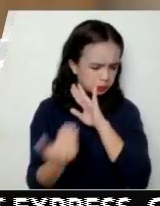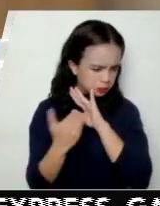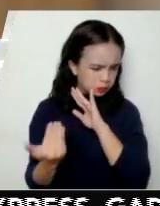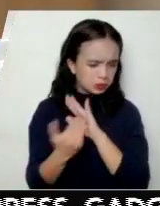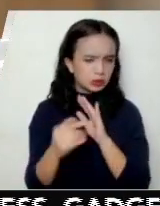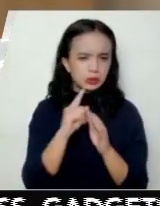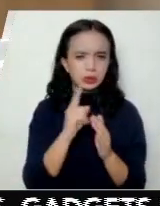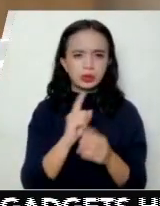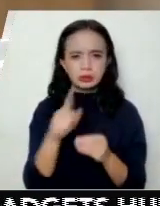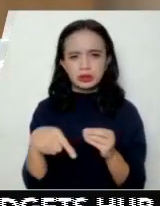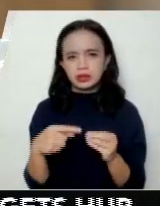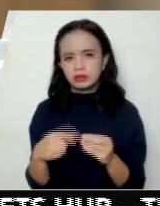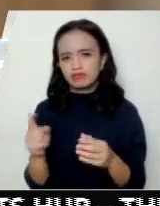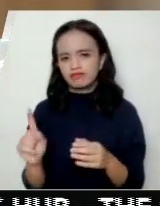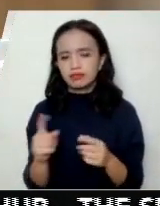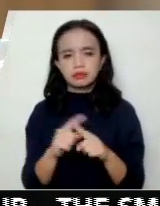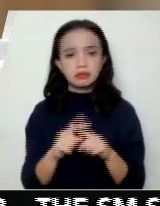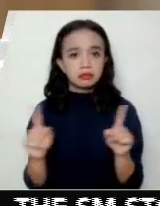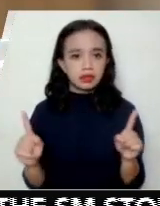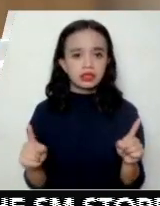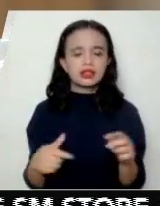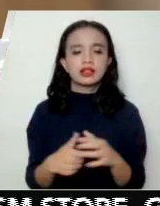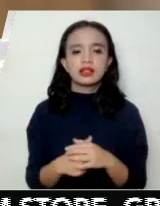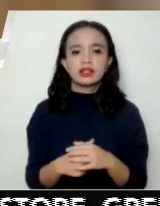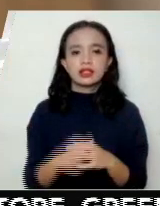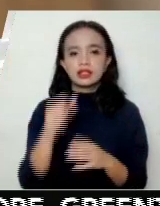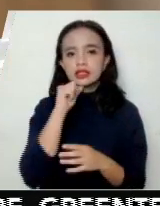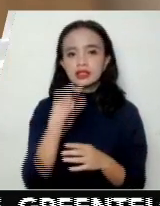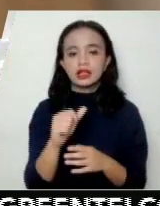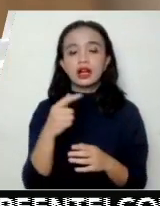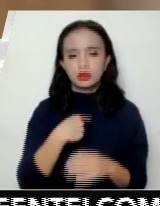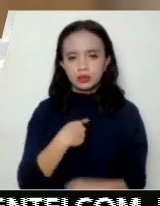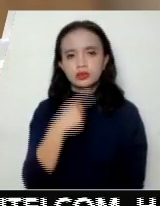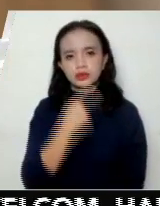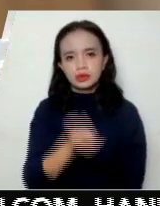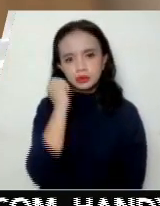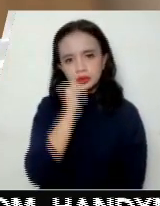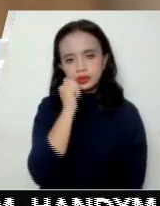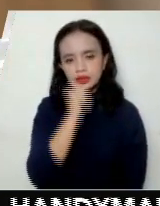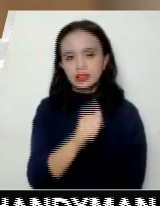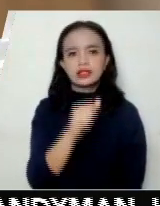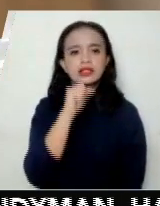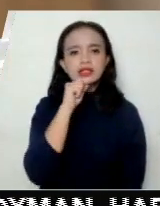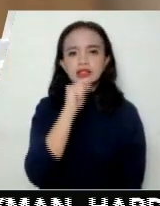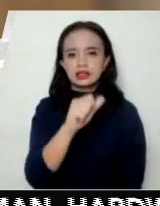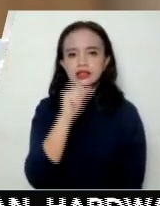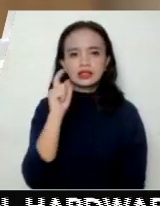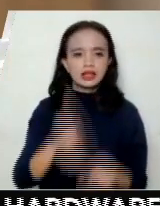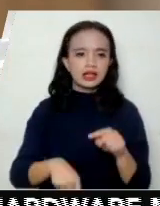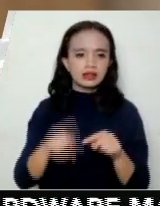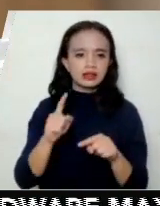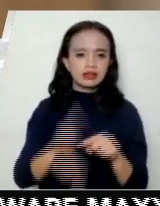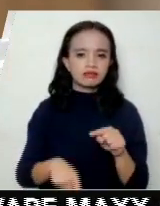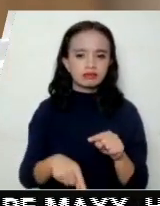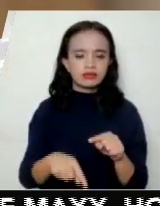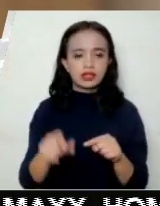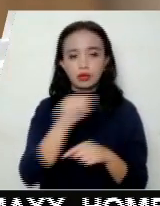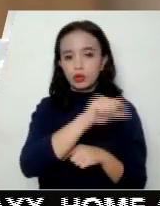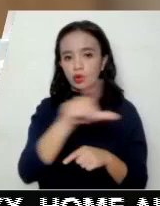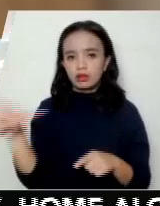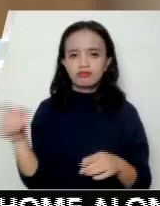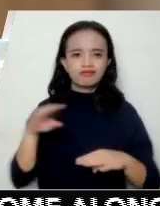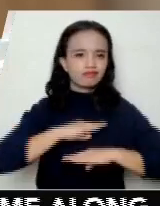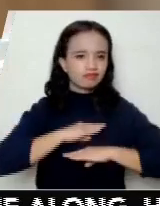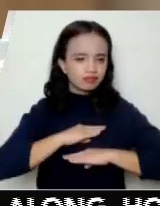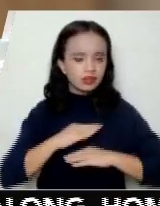Basher pero hindi mo naman paulit-ulit ko po sinasabi na hindi mo naman talaga maple lahat at saka hindi